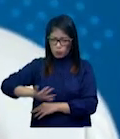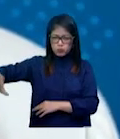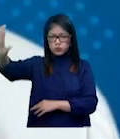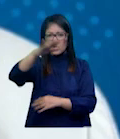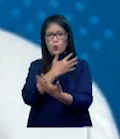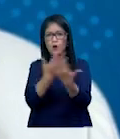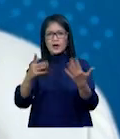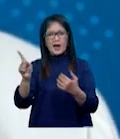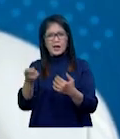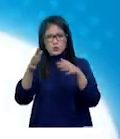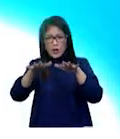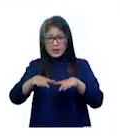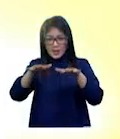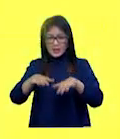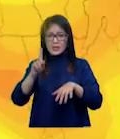berkegiatan selama 2 hari ke depan.